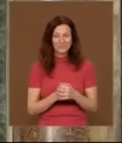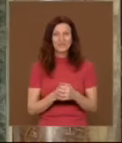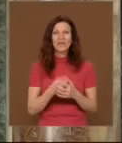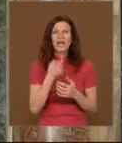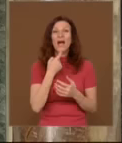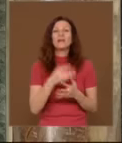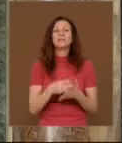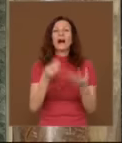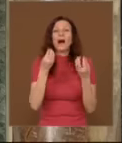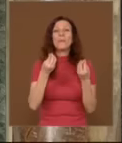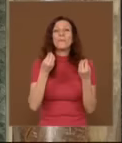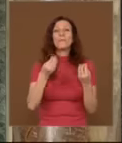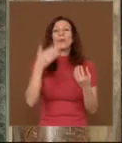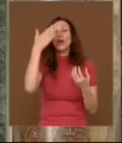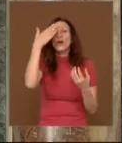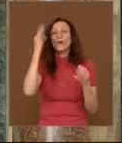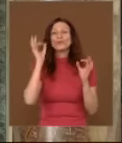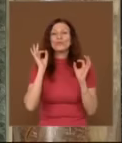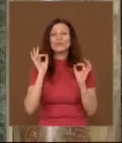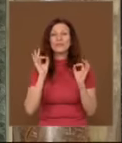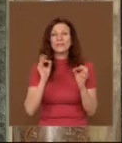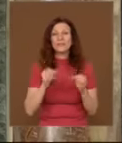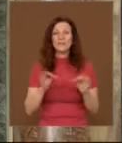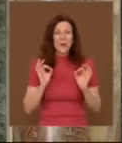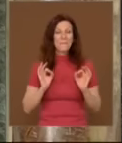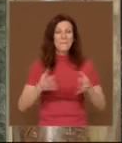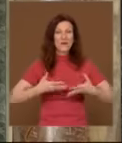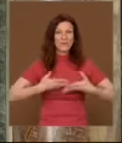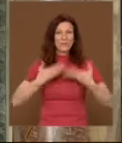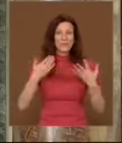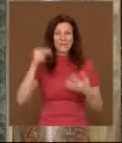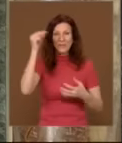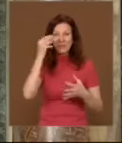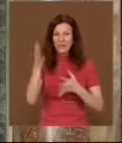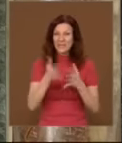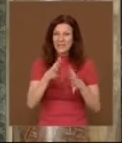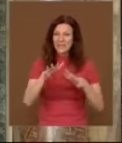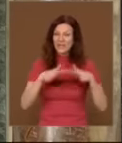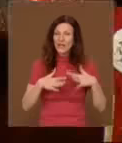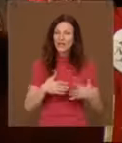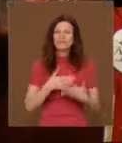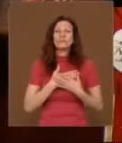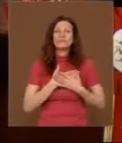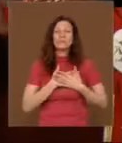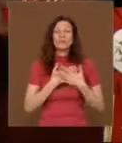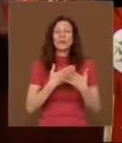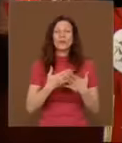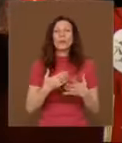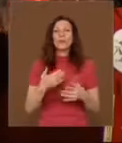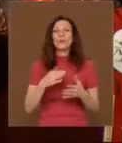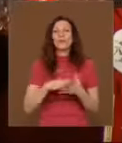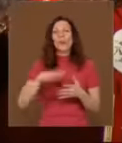За благочестивия и православен български народ и за христолюбивото наше воинство, на Господа